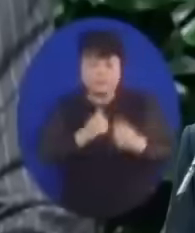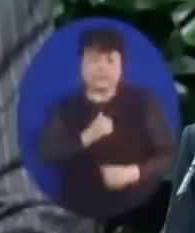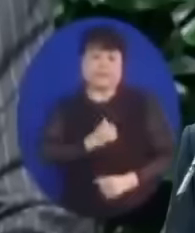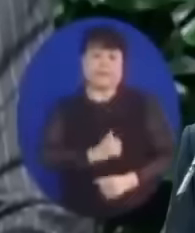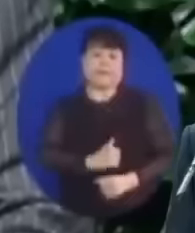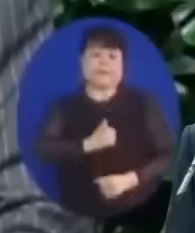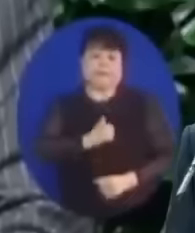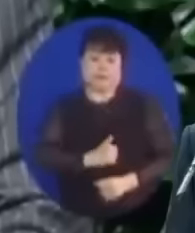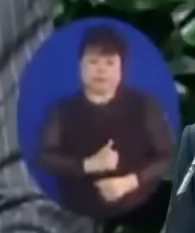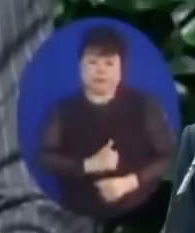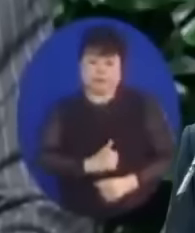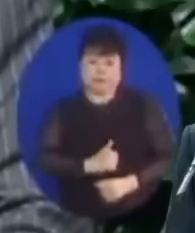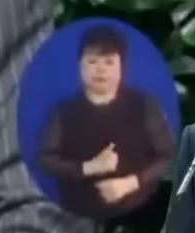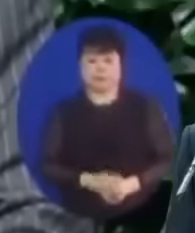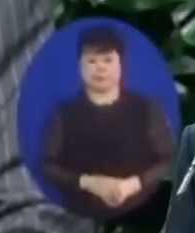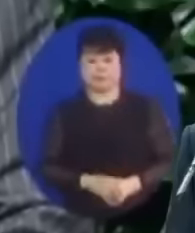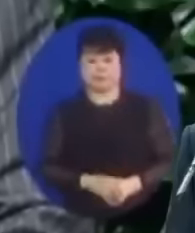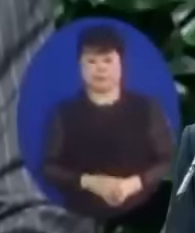참으신 것은